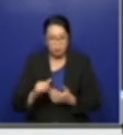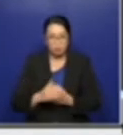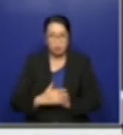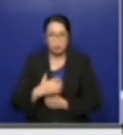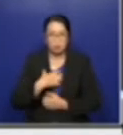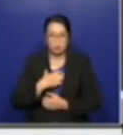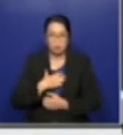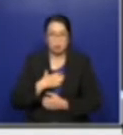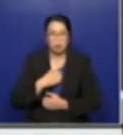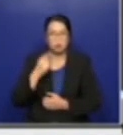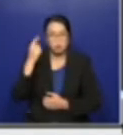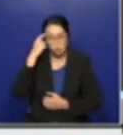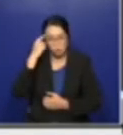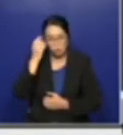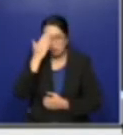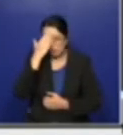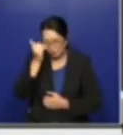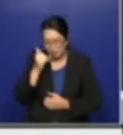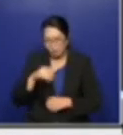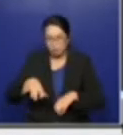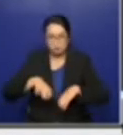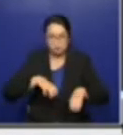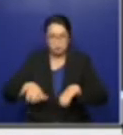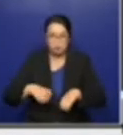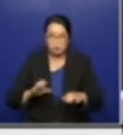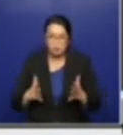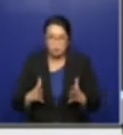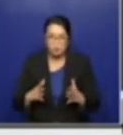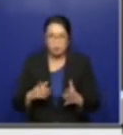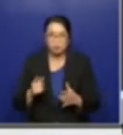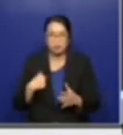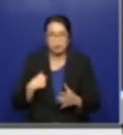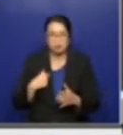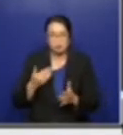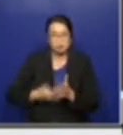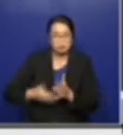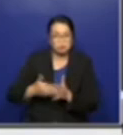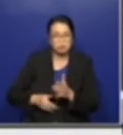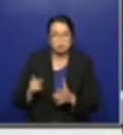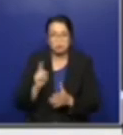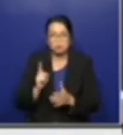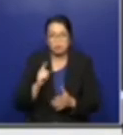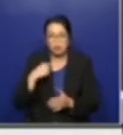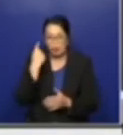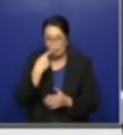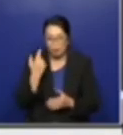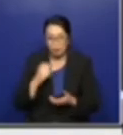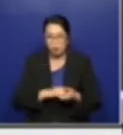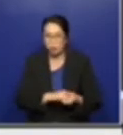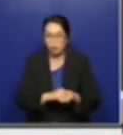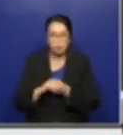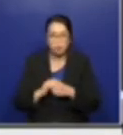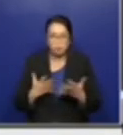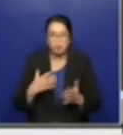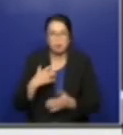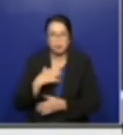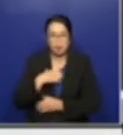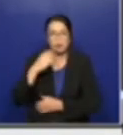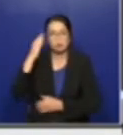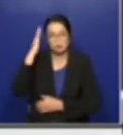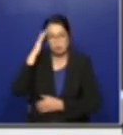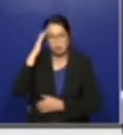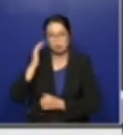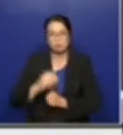ากทราบว่าเหตุใดนะครับยังไม่มีการดำเนินการให้เป็นรูปธรรมติดขัดอะไรครับใครไม่ความร่วมมือบ้างอันนี้ด้านนี้เ